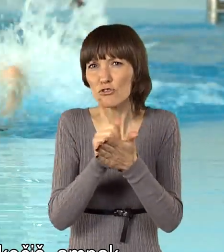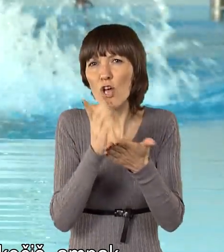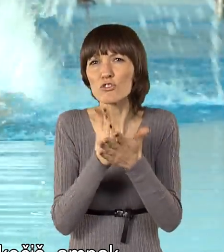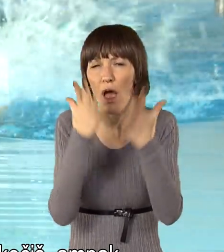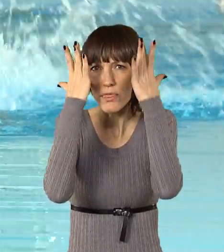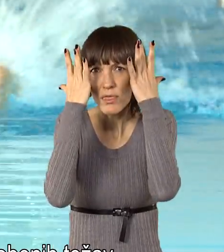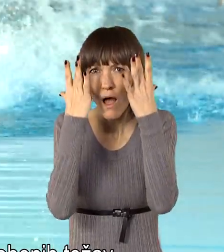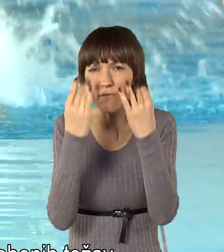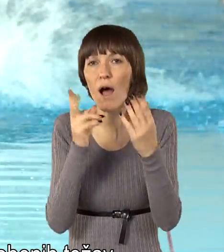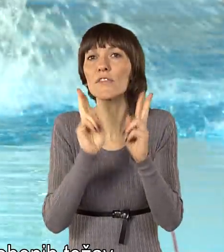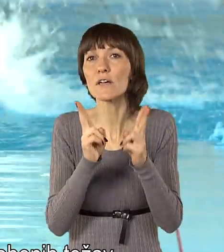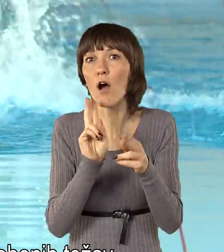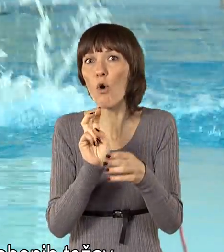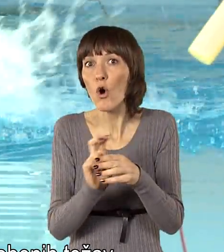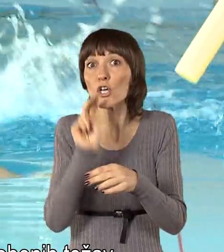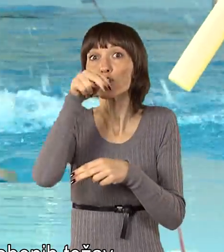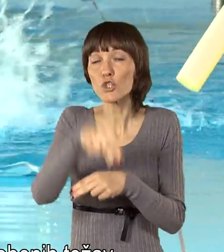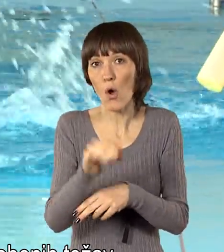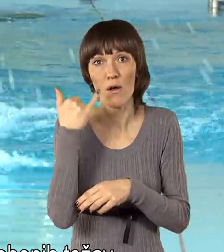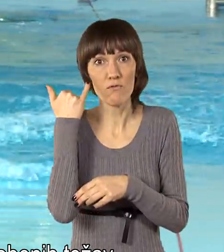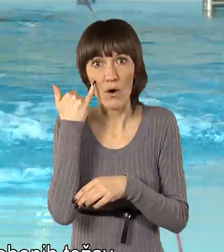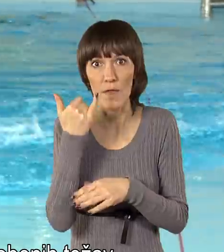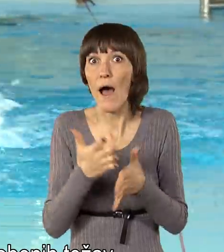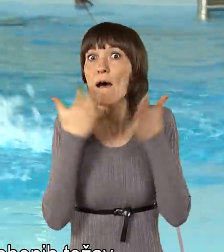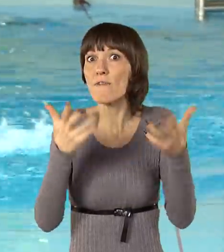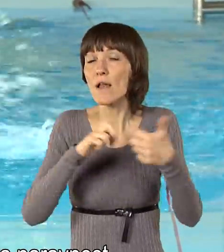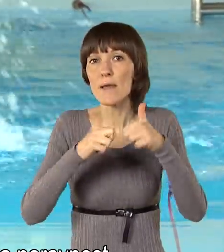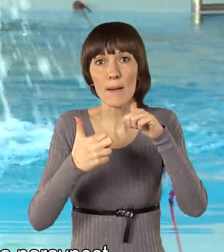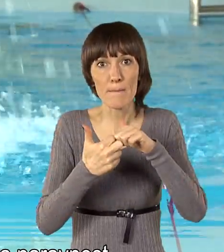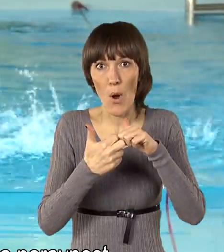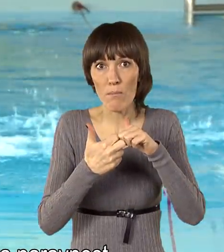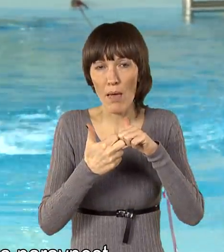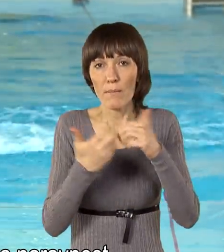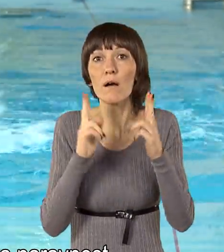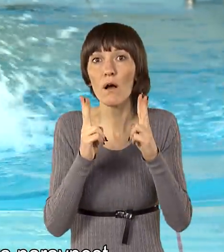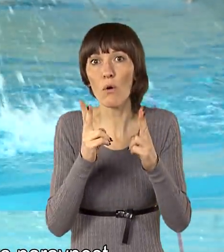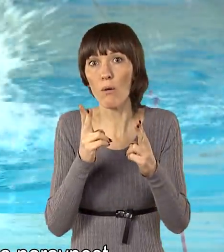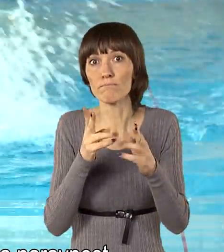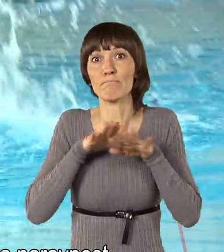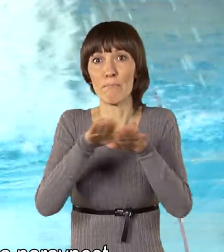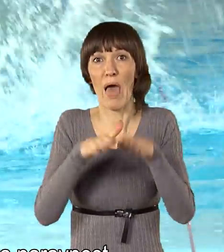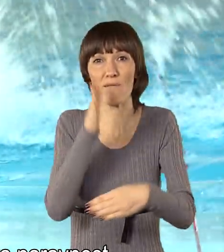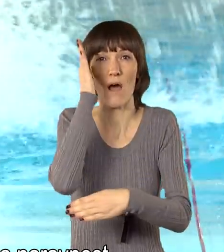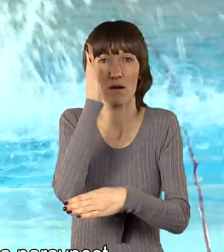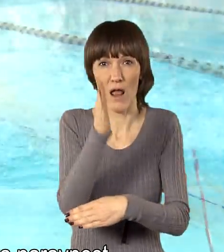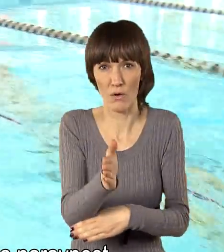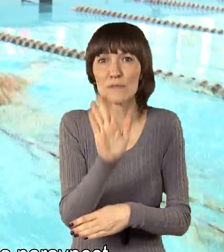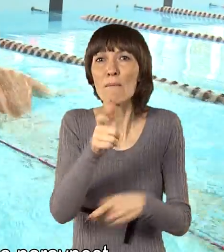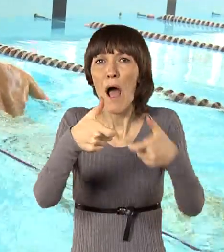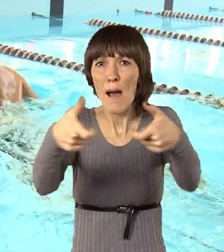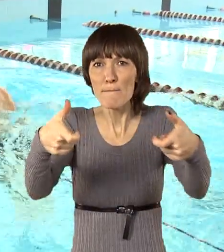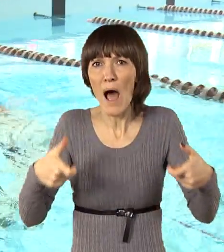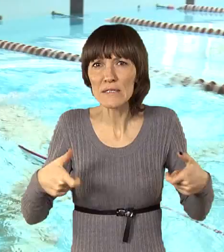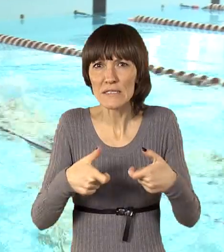rutina, tako da nimam nobenih težav. Največja težava v bistvu za nekoga, ki ne vidi, je to, da plava naravnost, ampak v bazenu si